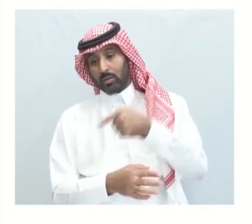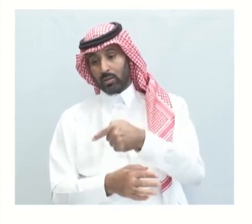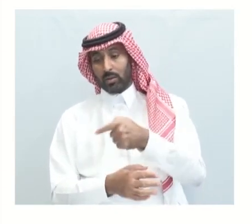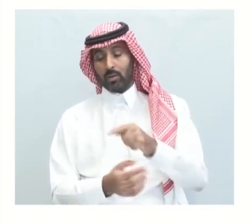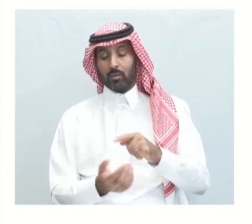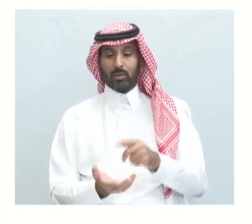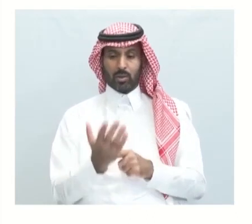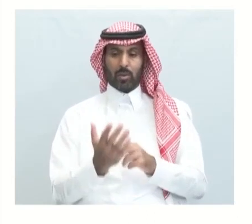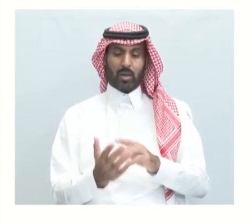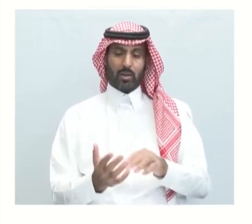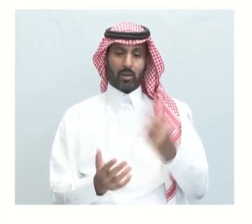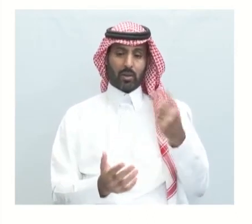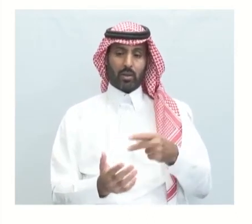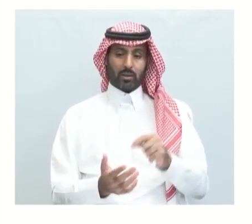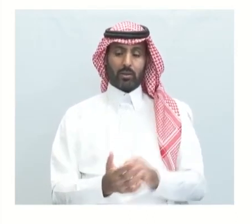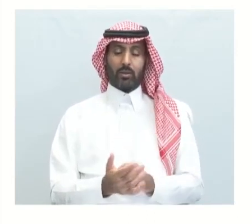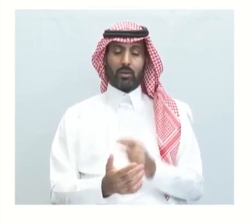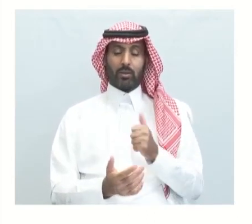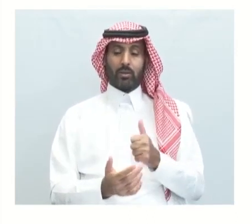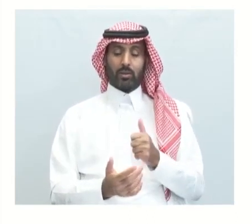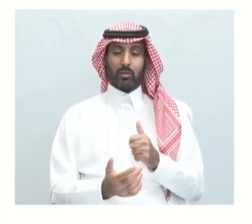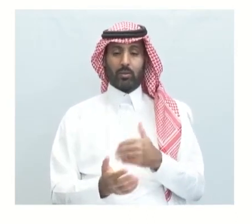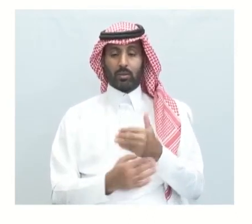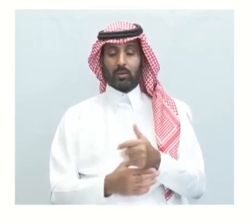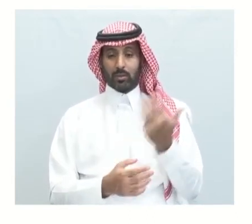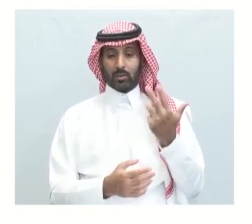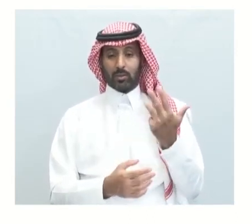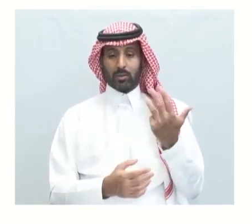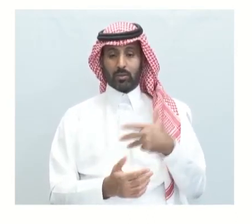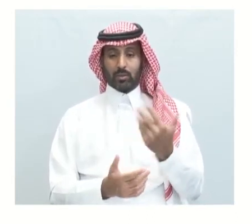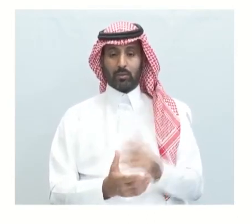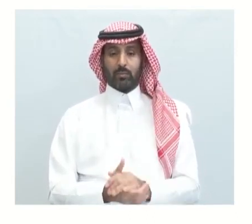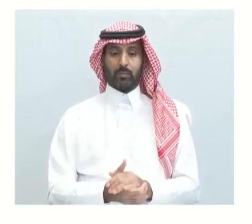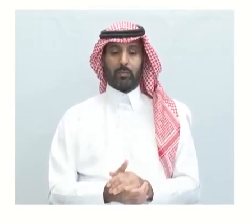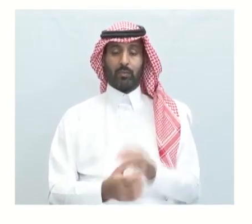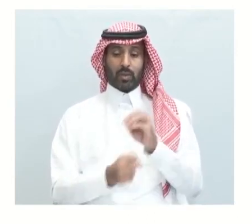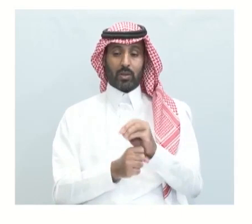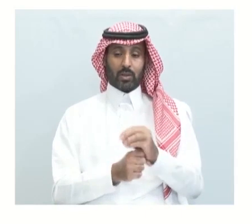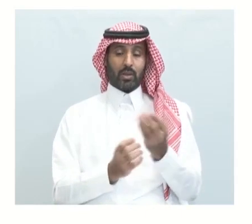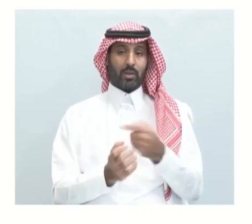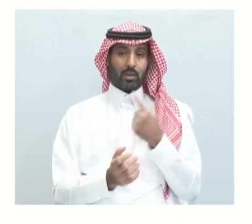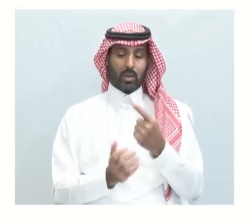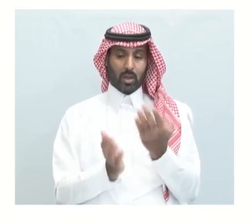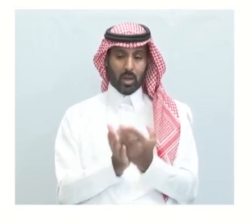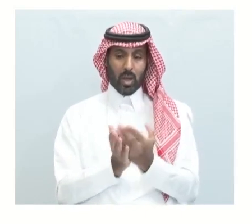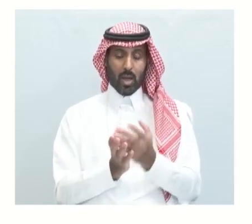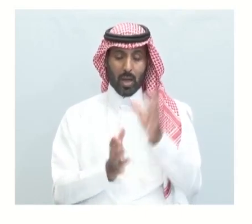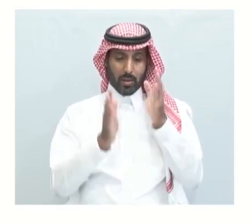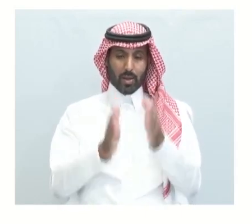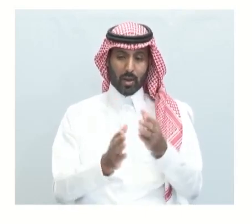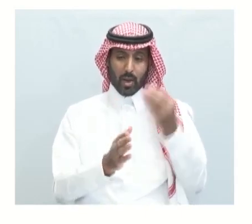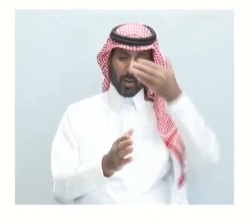تسعه وتسعين بعد حذف الرقم 37 في هذا الدرس تحدثنا عنها ياكل البيانات